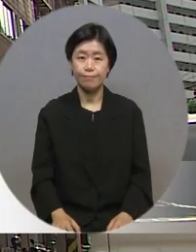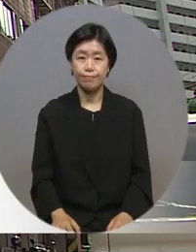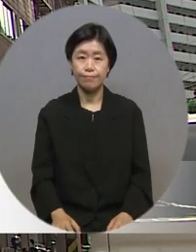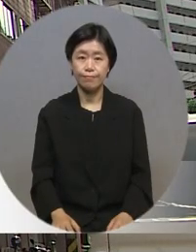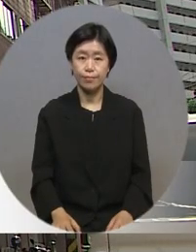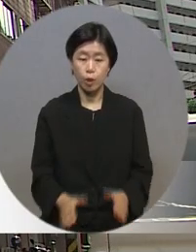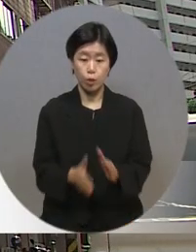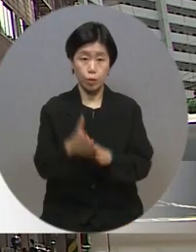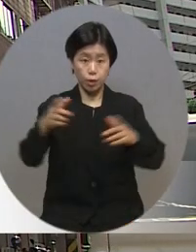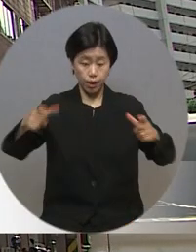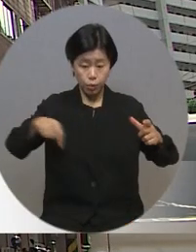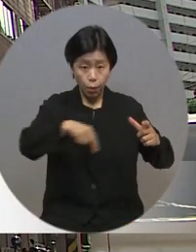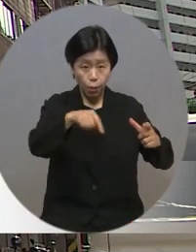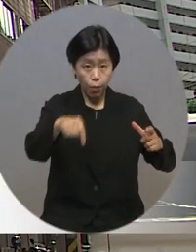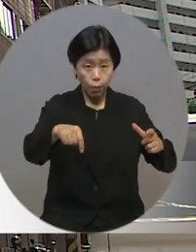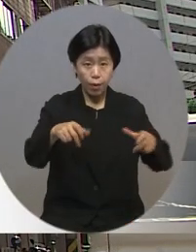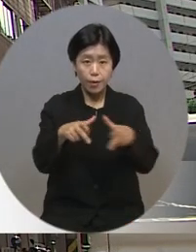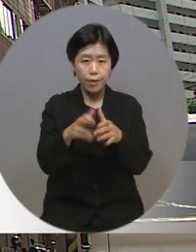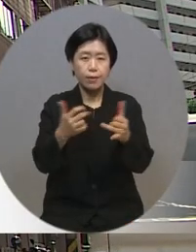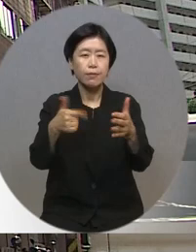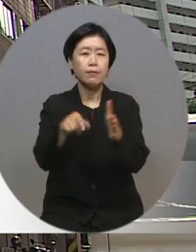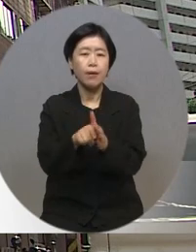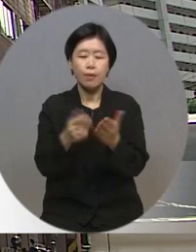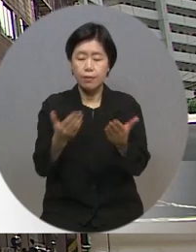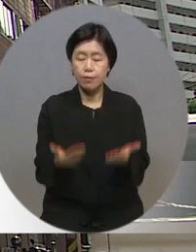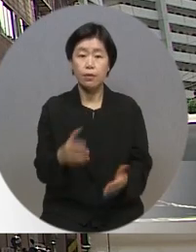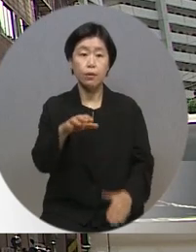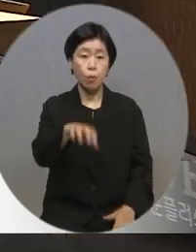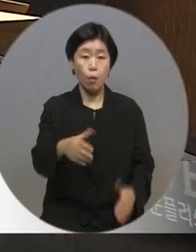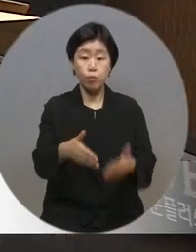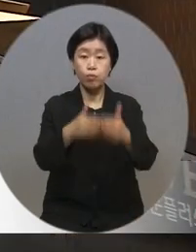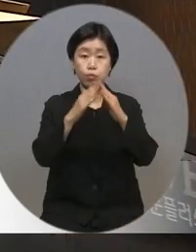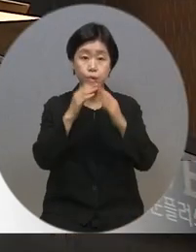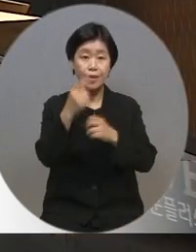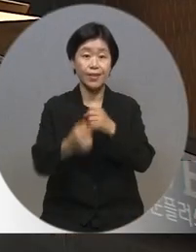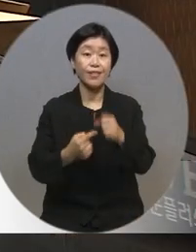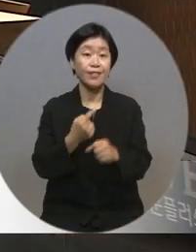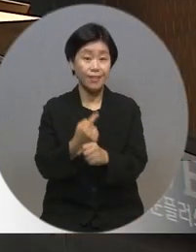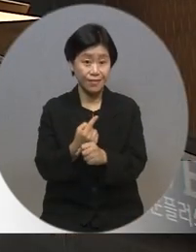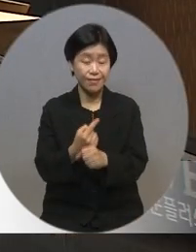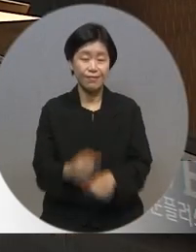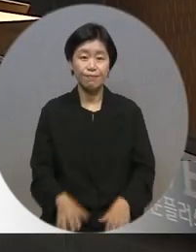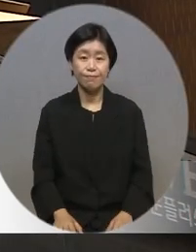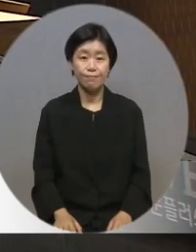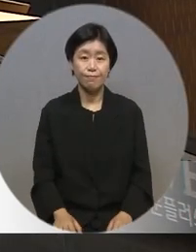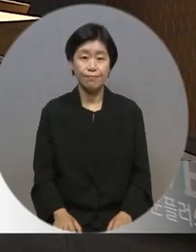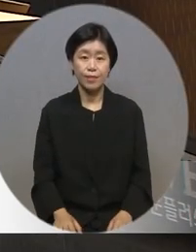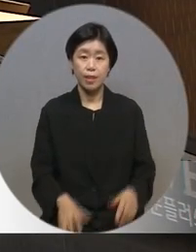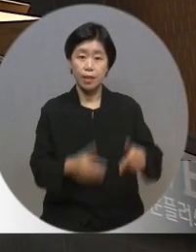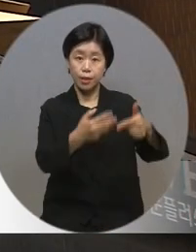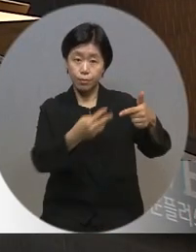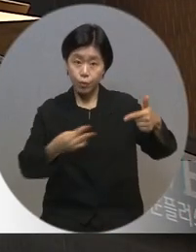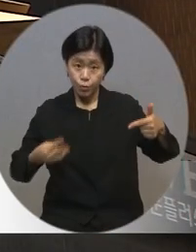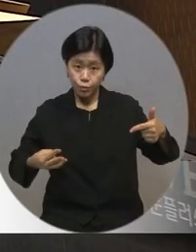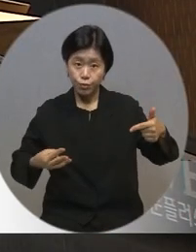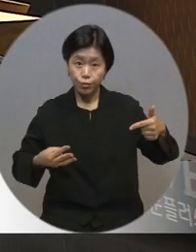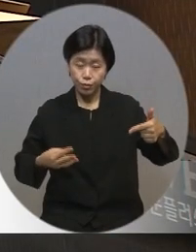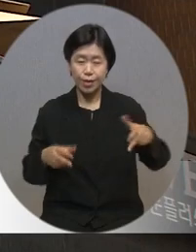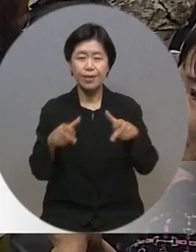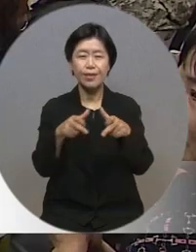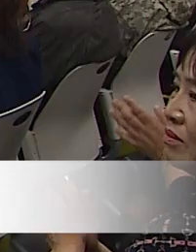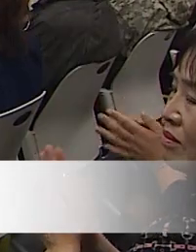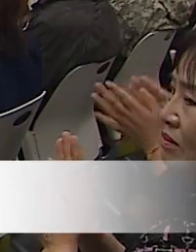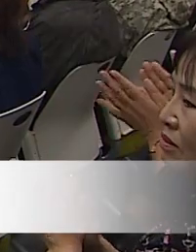도심 한복판 장애인들을 위한 쉼터가 자리한 지 1년이 지났습니다. 바로 금천구 지체장애인